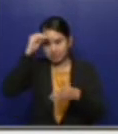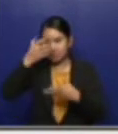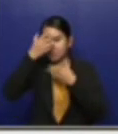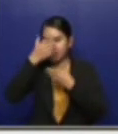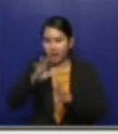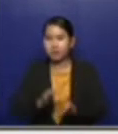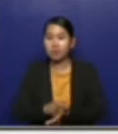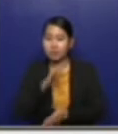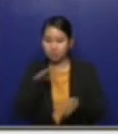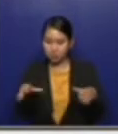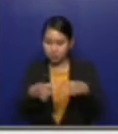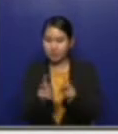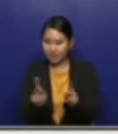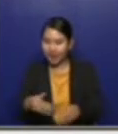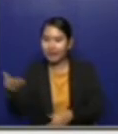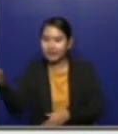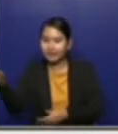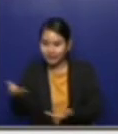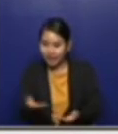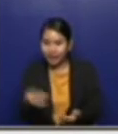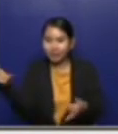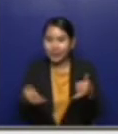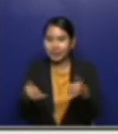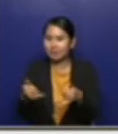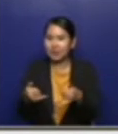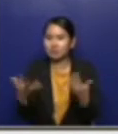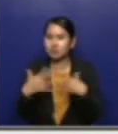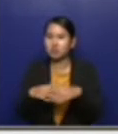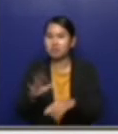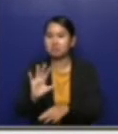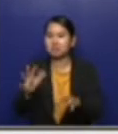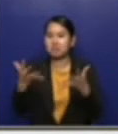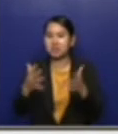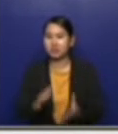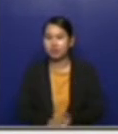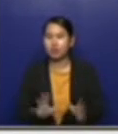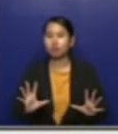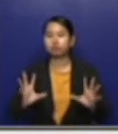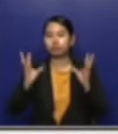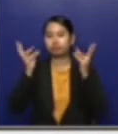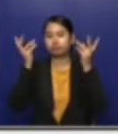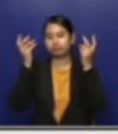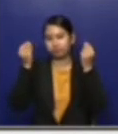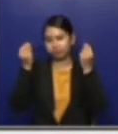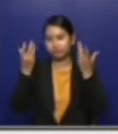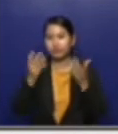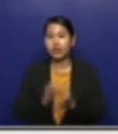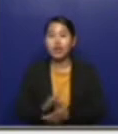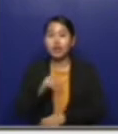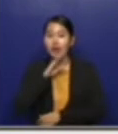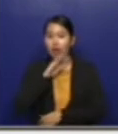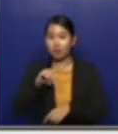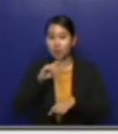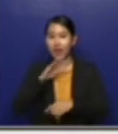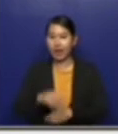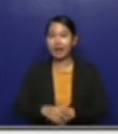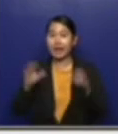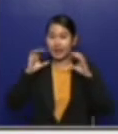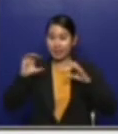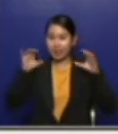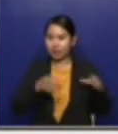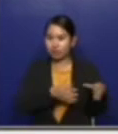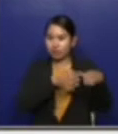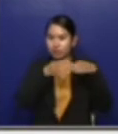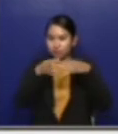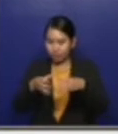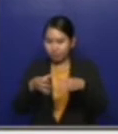าผมถามว่าเชิญเข้ามาสิผมเชื่อว่าเขาไม่มานะศูนย์เปล่าแต่ถ้าบอกว่ารัฐบาลลงมาฟังสิก็คุ